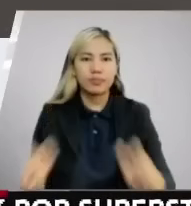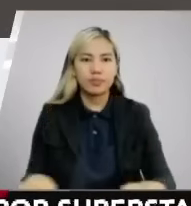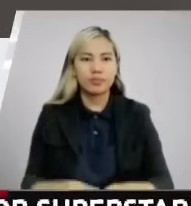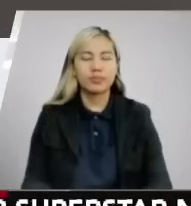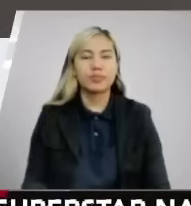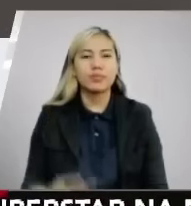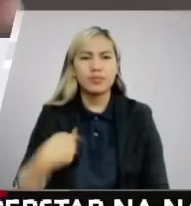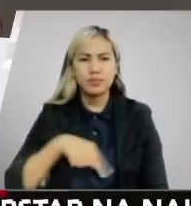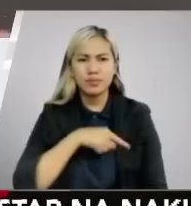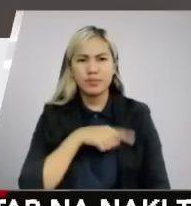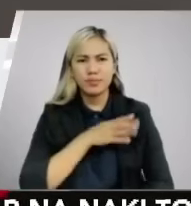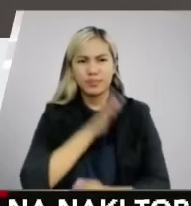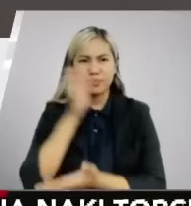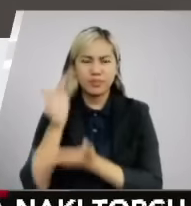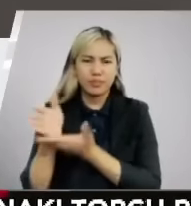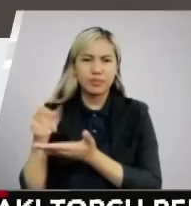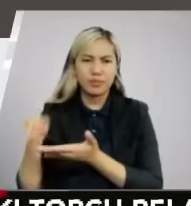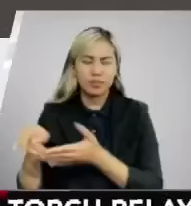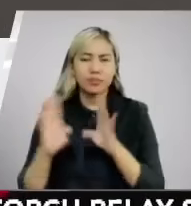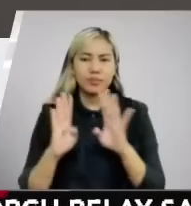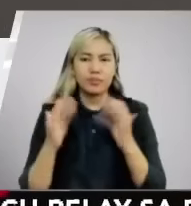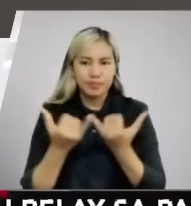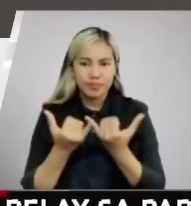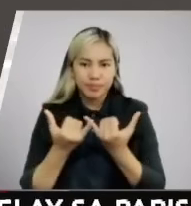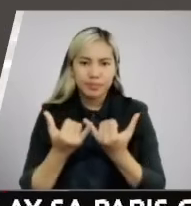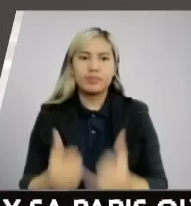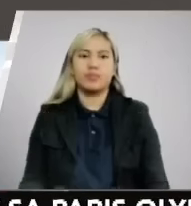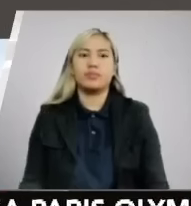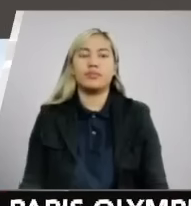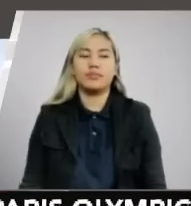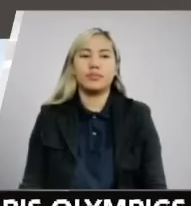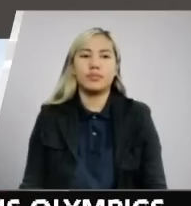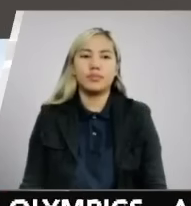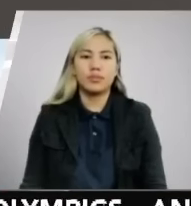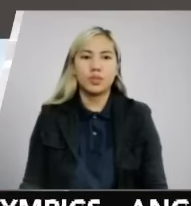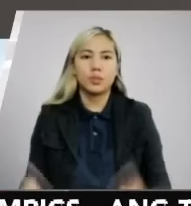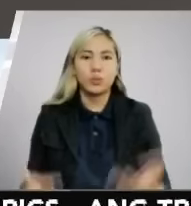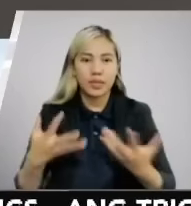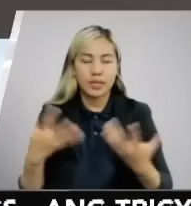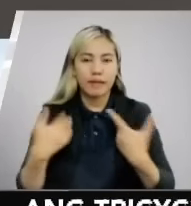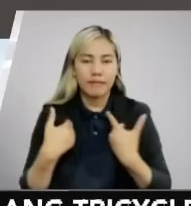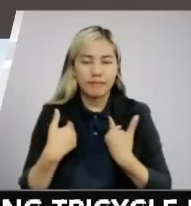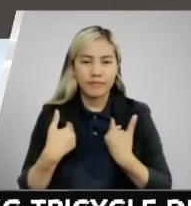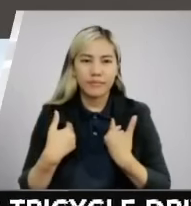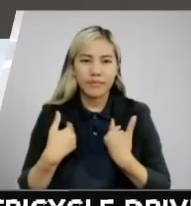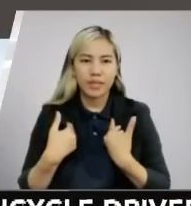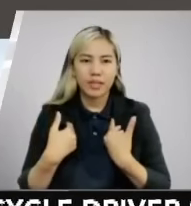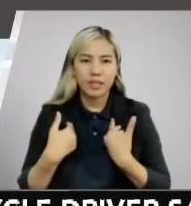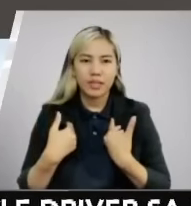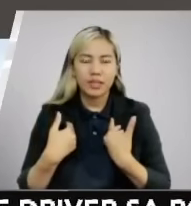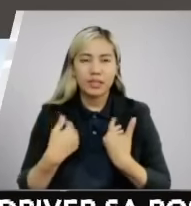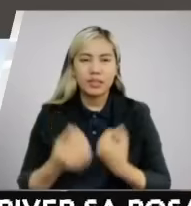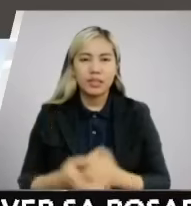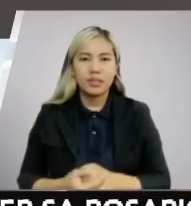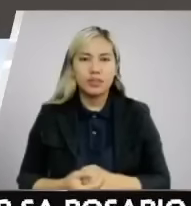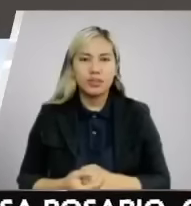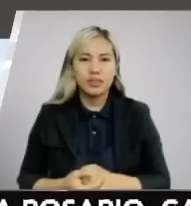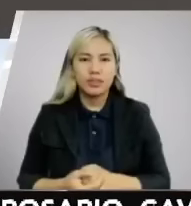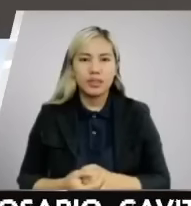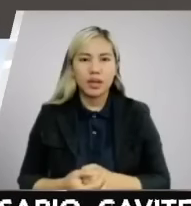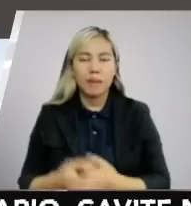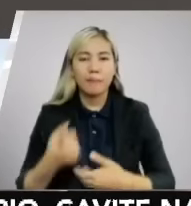mga barangay na kung saan naka-declare doon sa ang birth certificate.